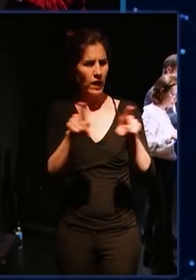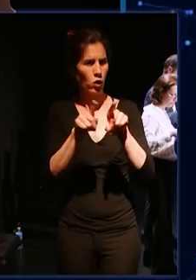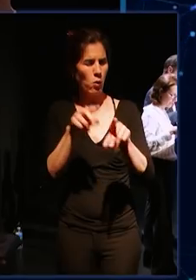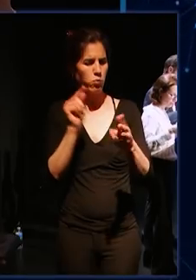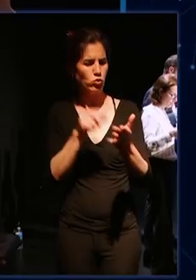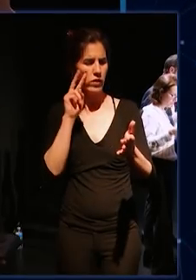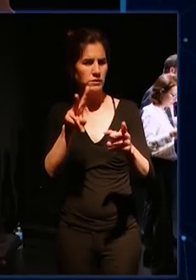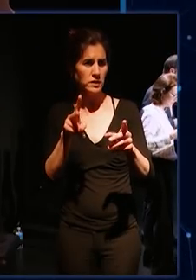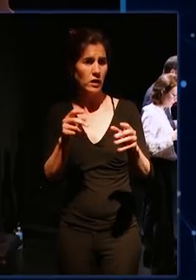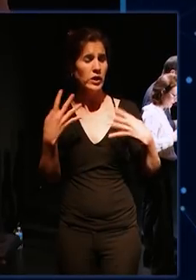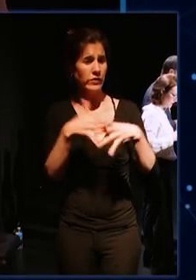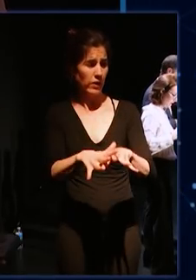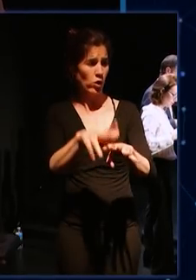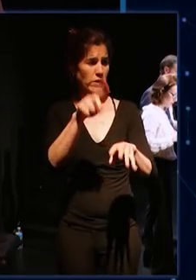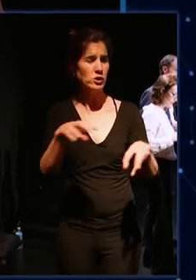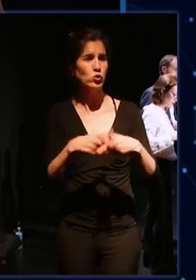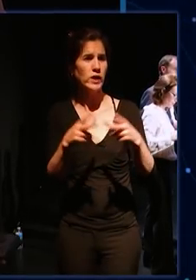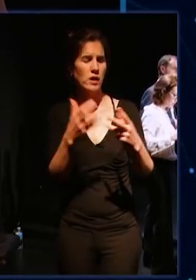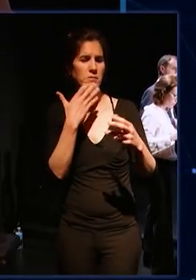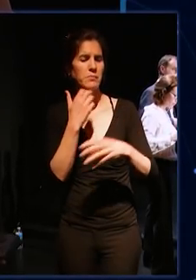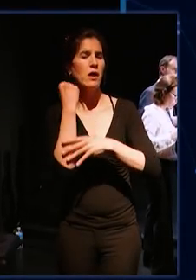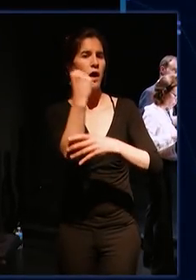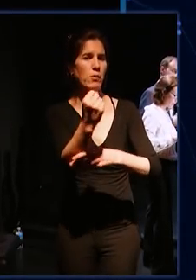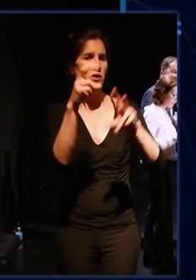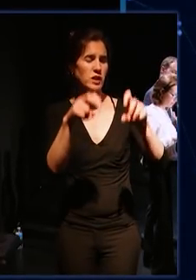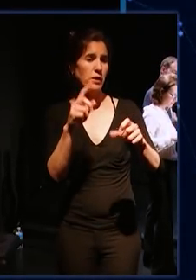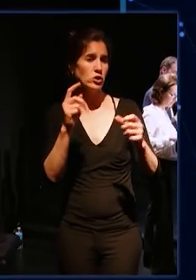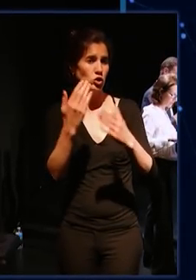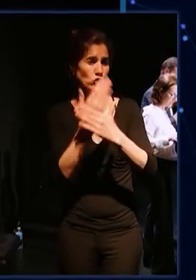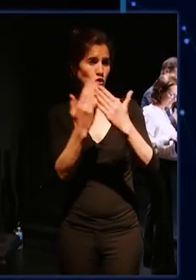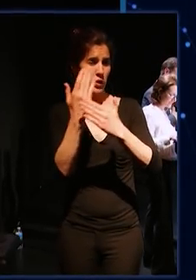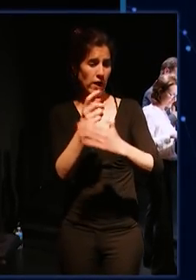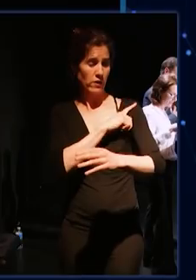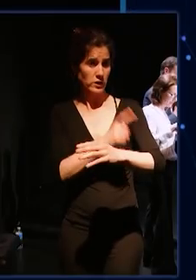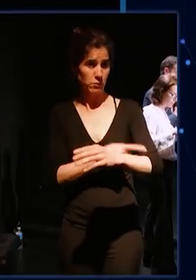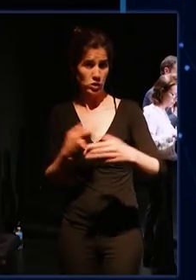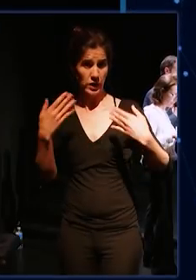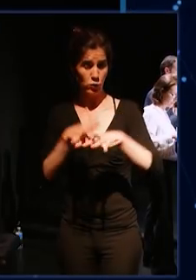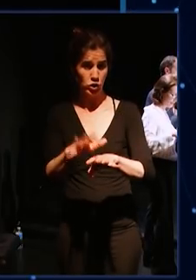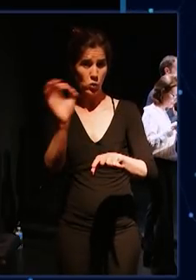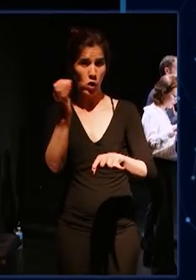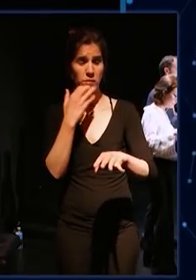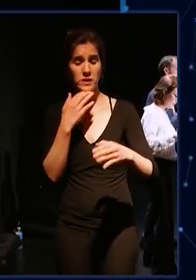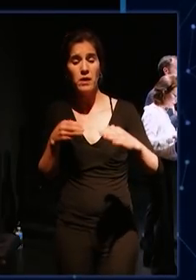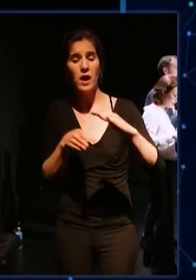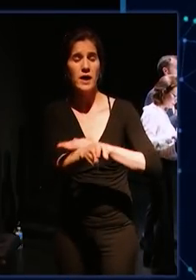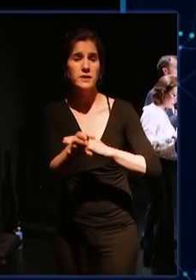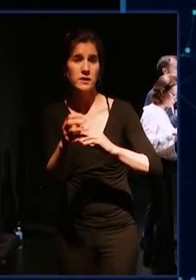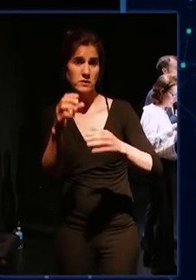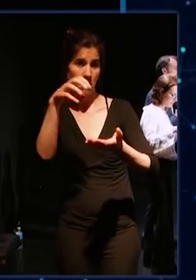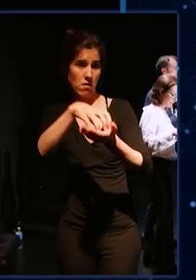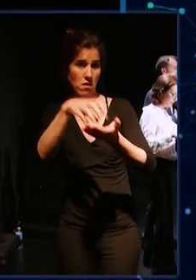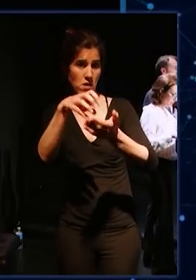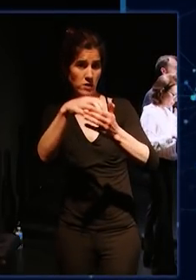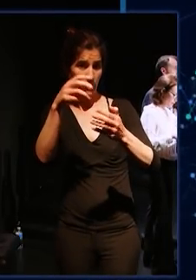social, donant suport, per exemple, a la jornada de l'esport inclusiu o creant noves mesures d'accés al centre esportiu municipal, el SEM, que han permès,